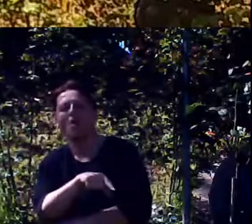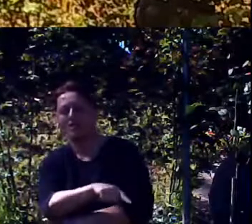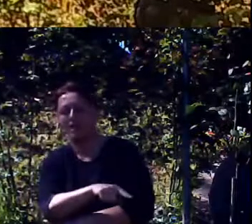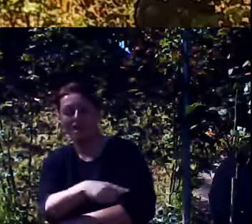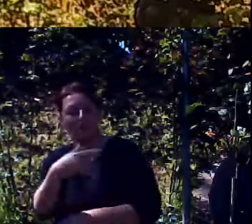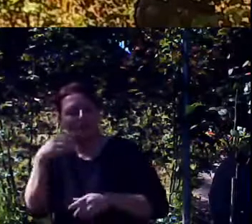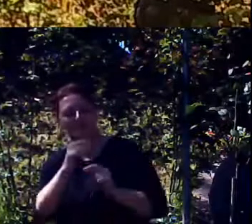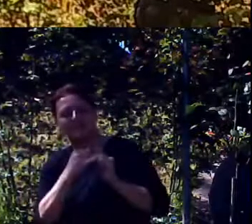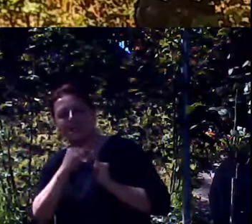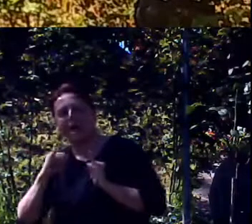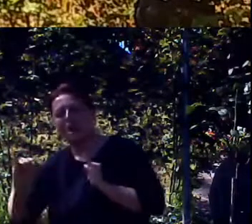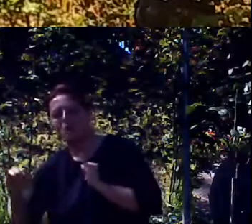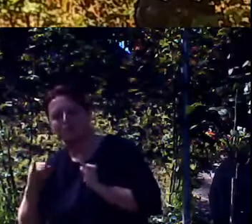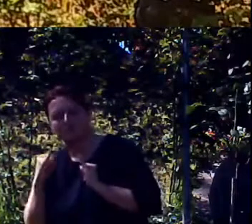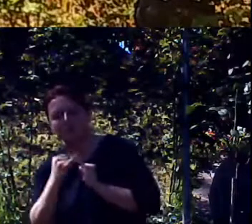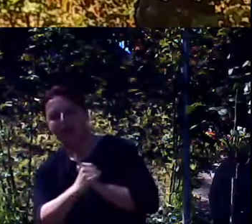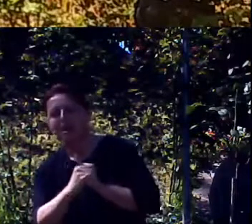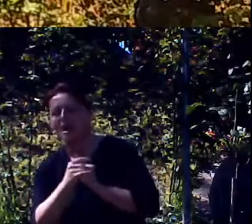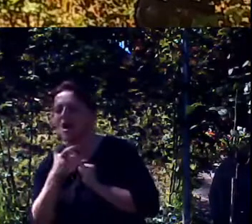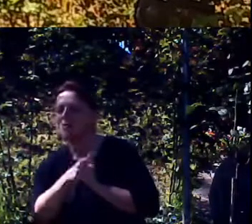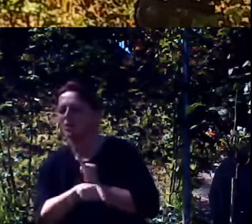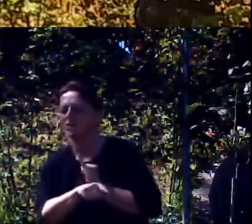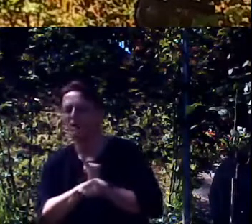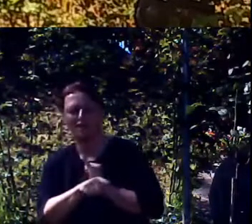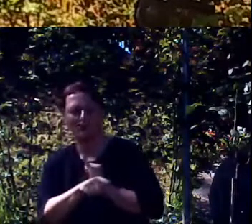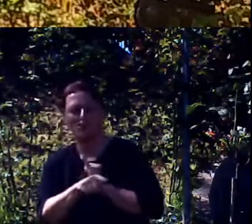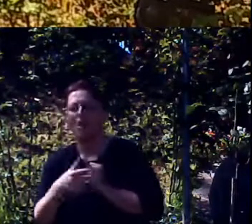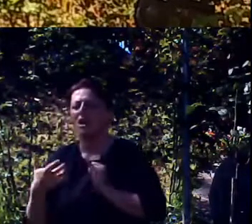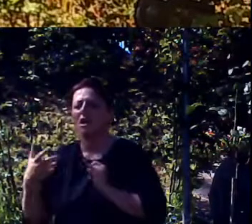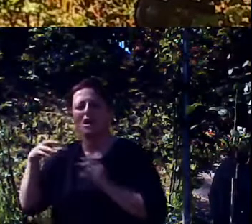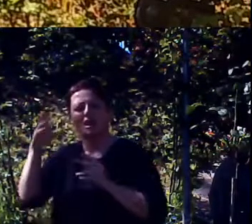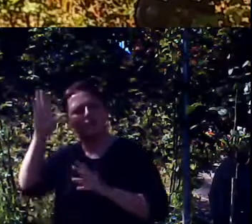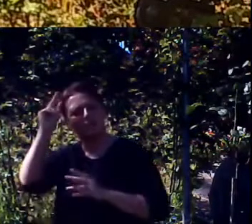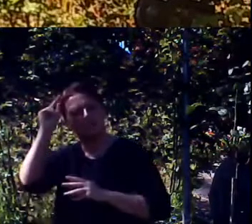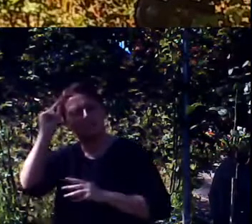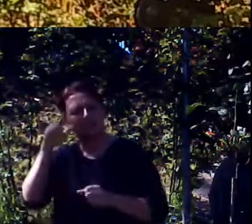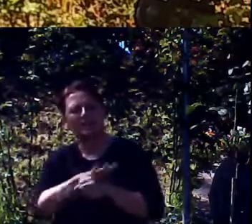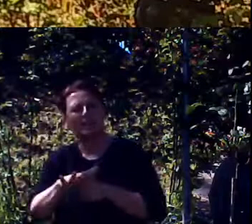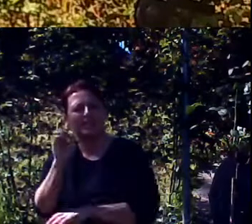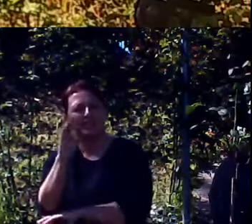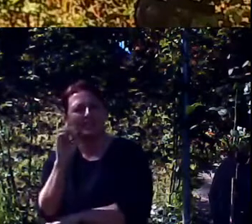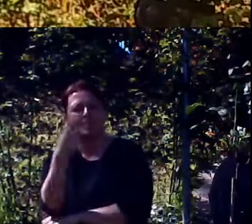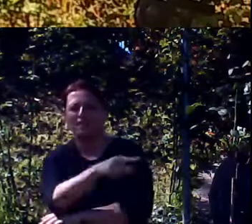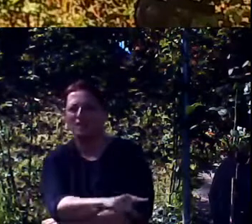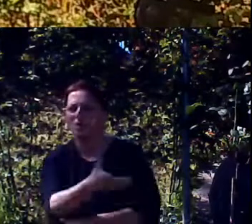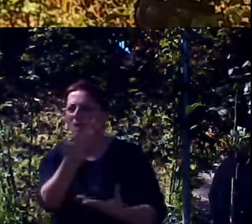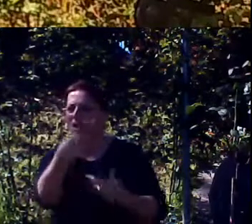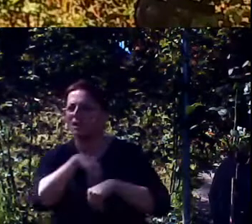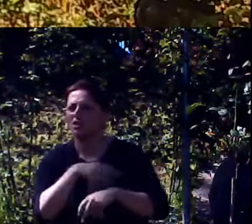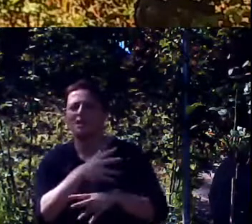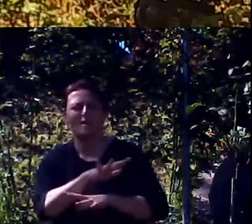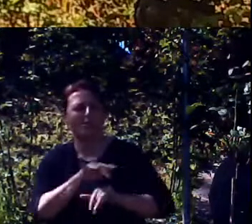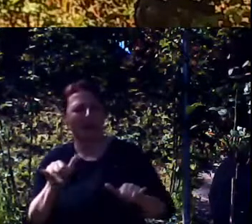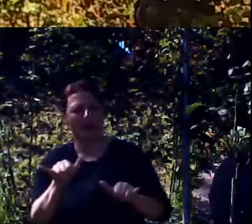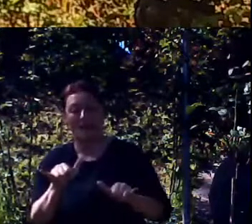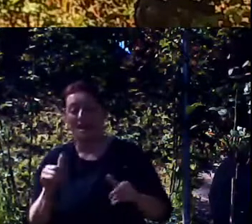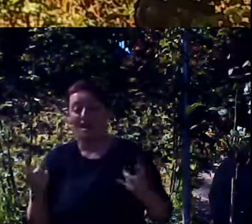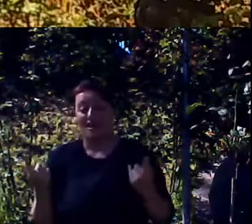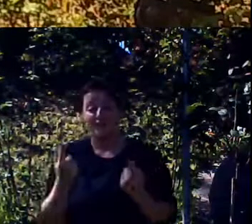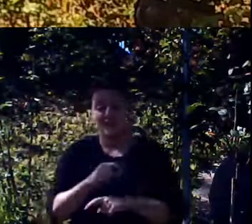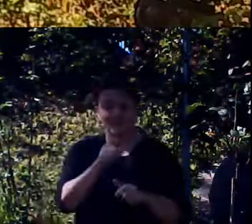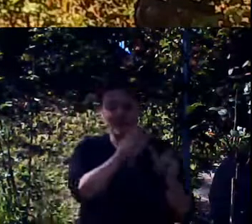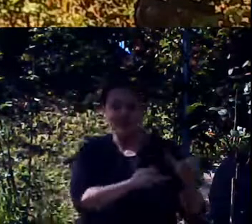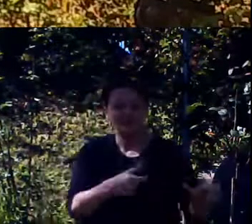luce perché le sue opere non vengano ritrovate invece chi fa la verità viene